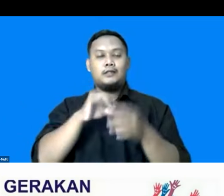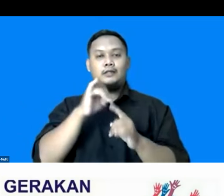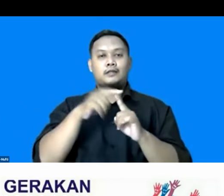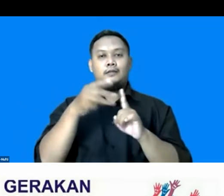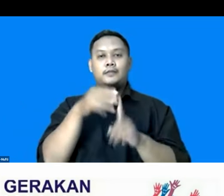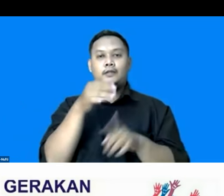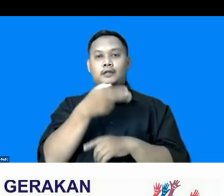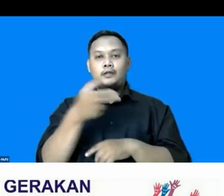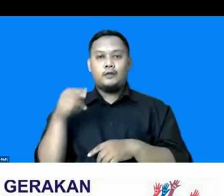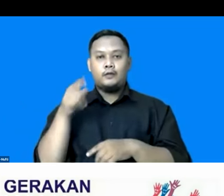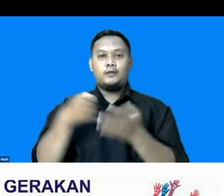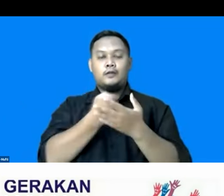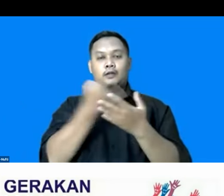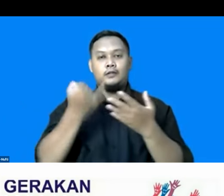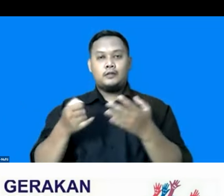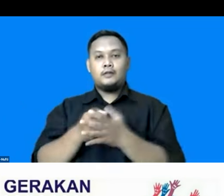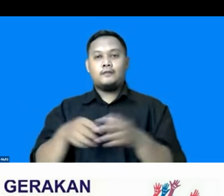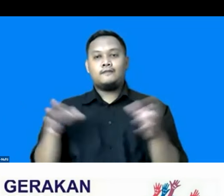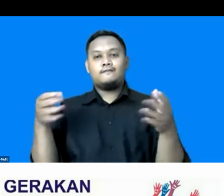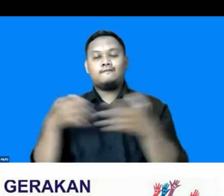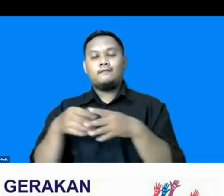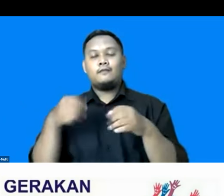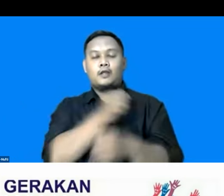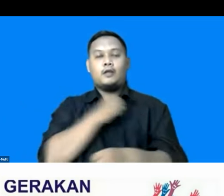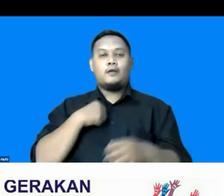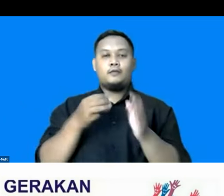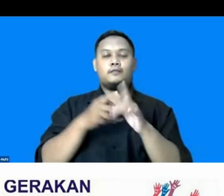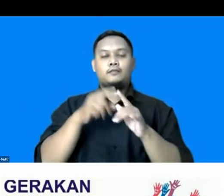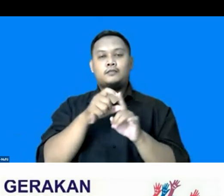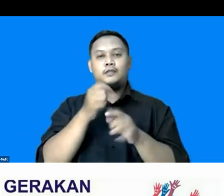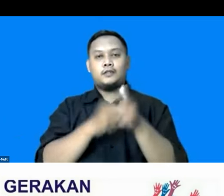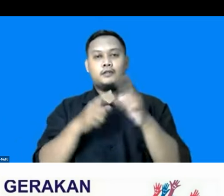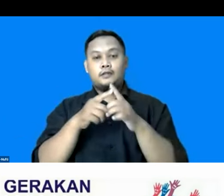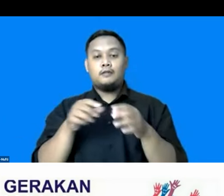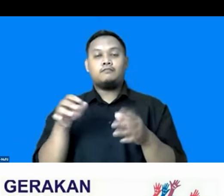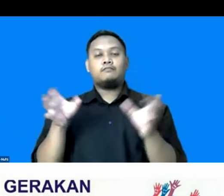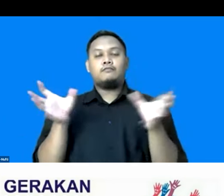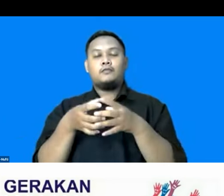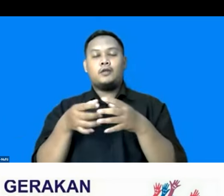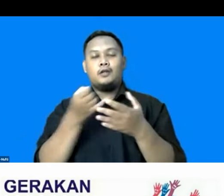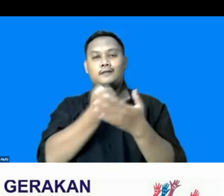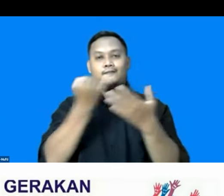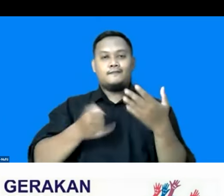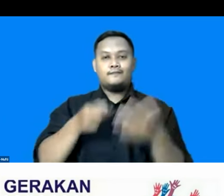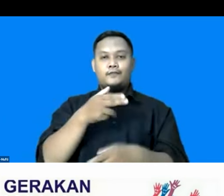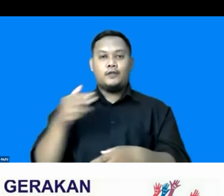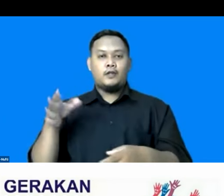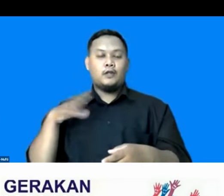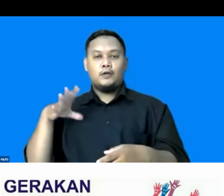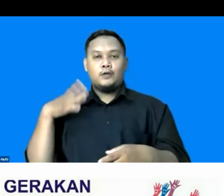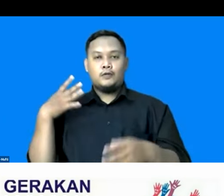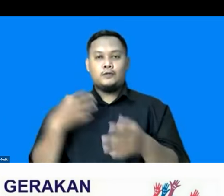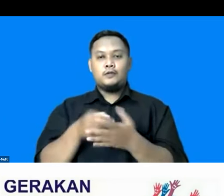adalah arsitek bersertifikat anggota madya dari Ikatan Arsitek Indonesia. Ia juga merupakan dosen di Universitas Kristen